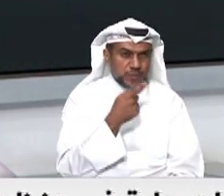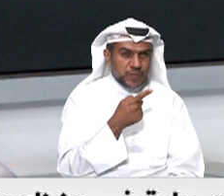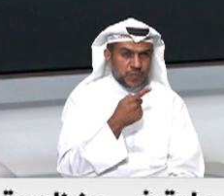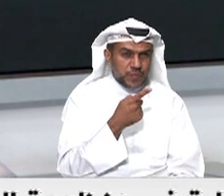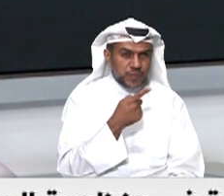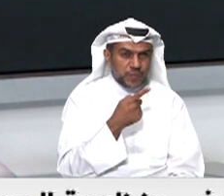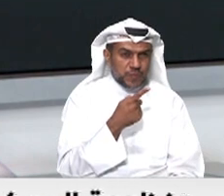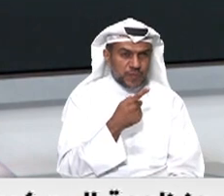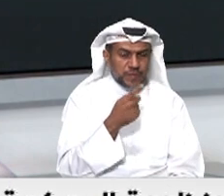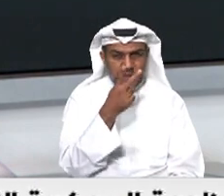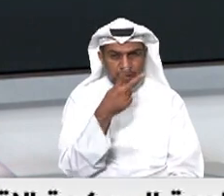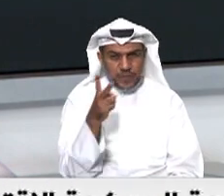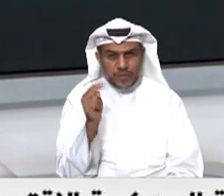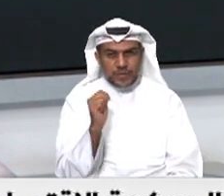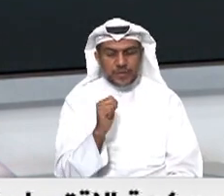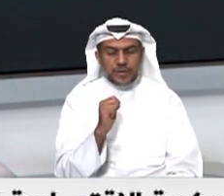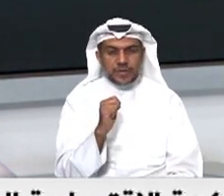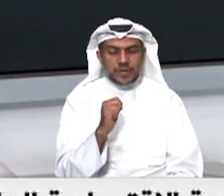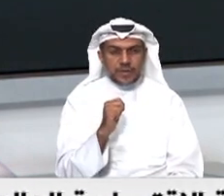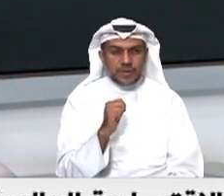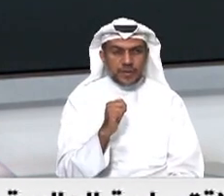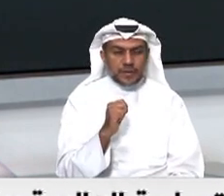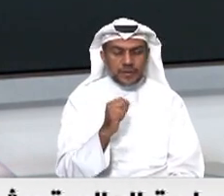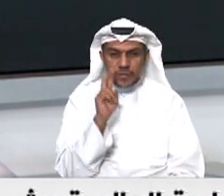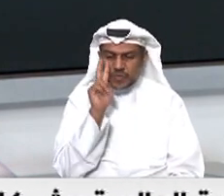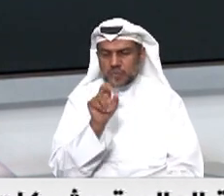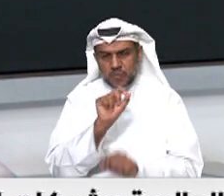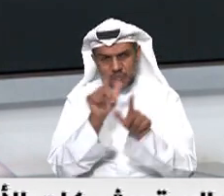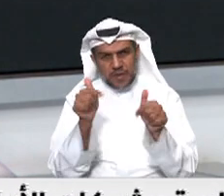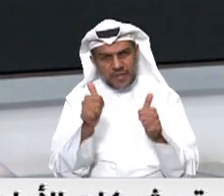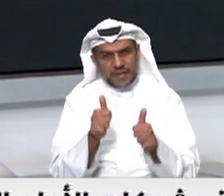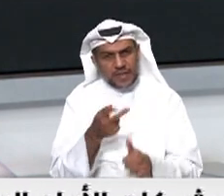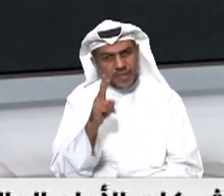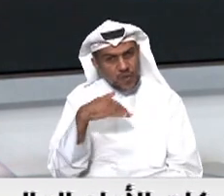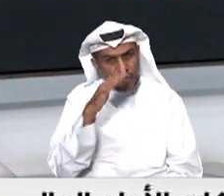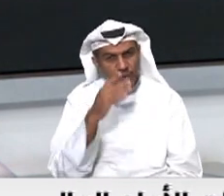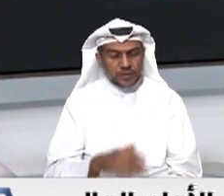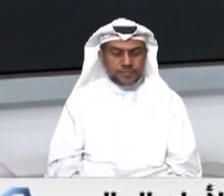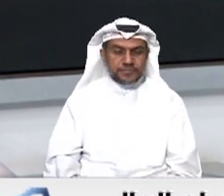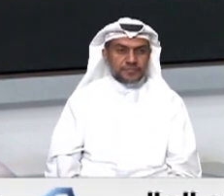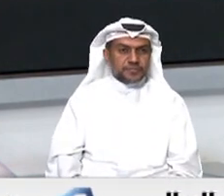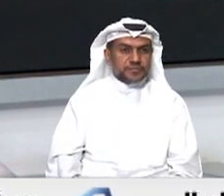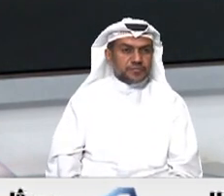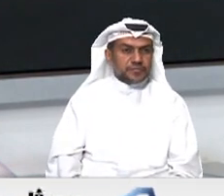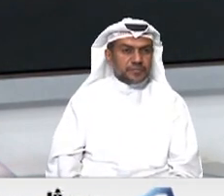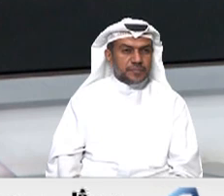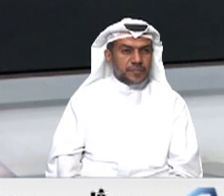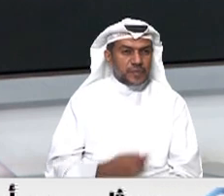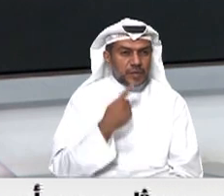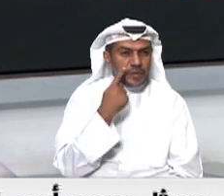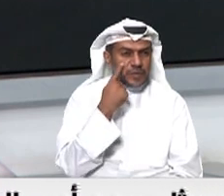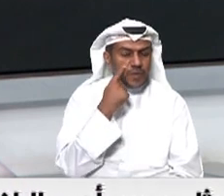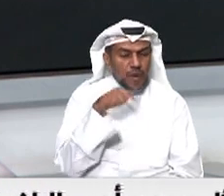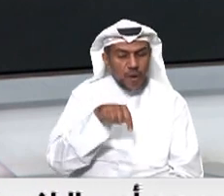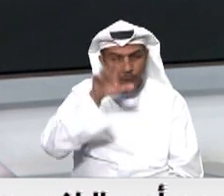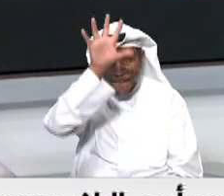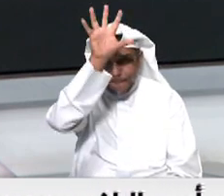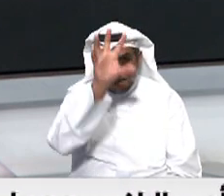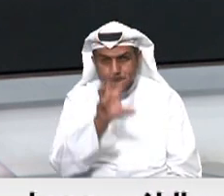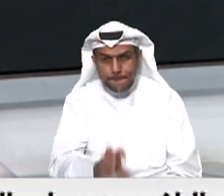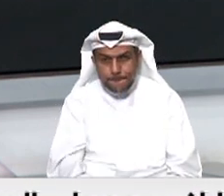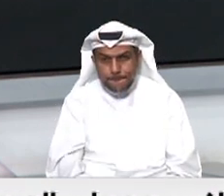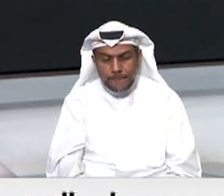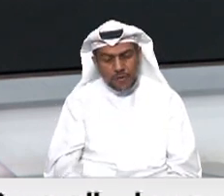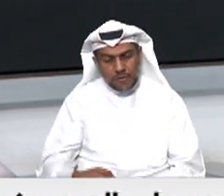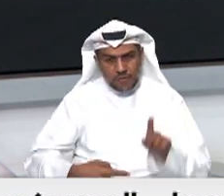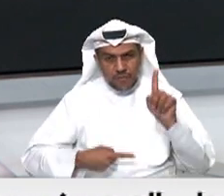متدنيه 22% اما الرؤيه الافقيه جيده تزيد عن 12 م لله اجواء نماء